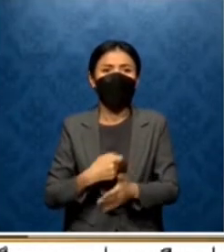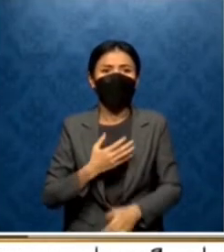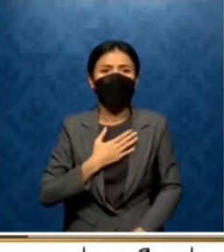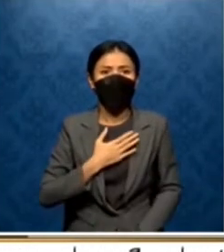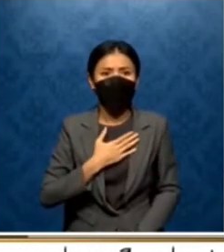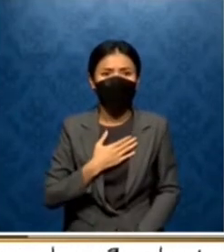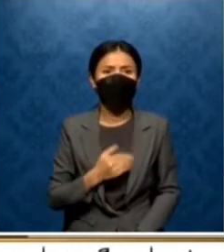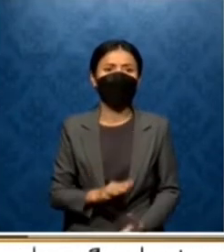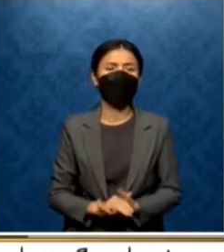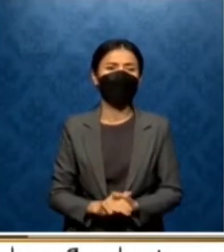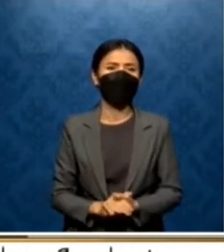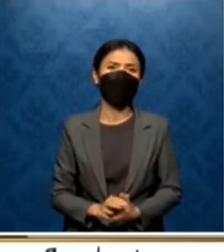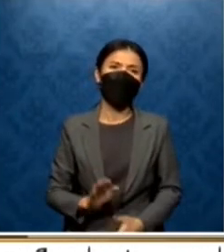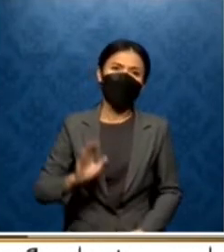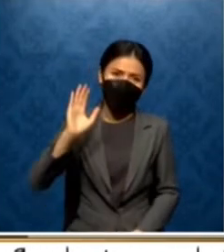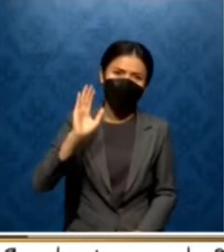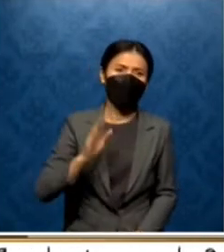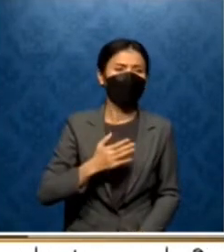ลุกขึ้น